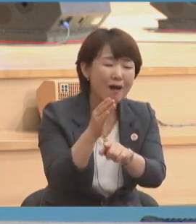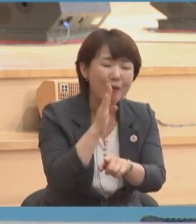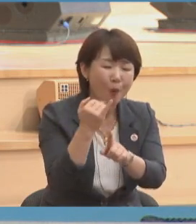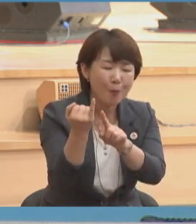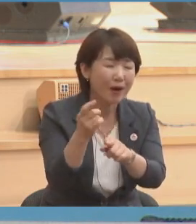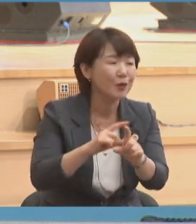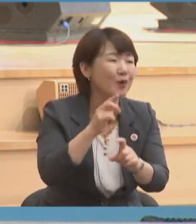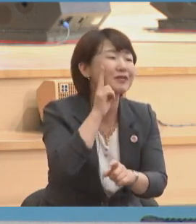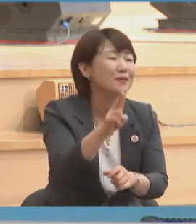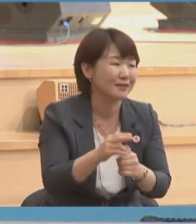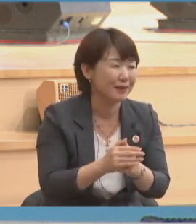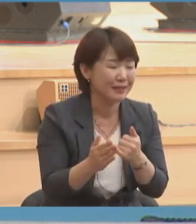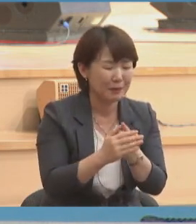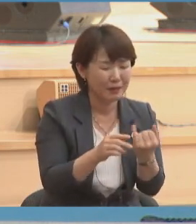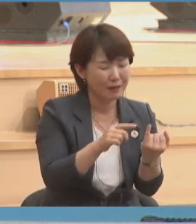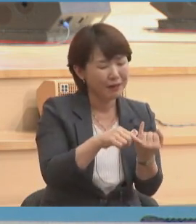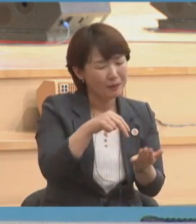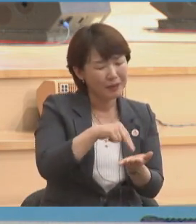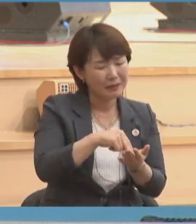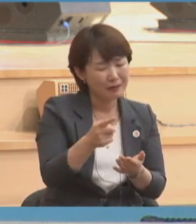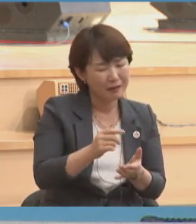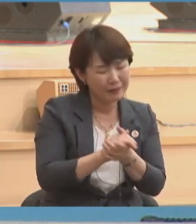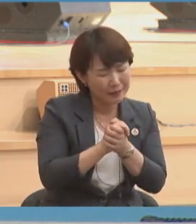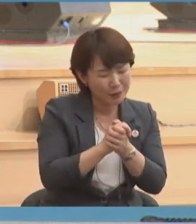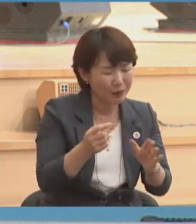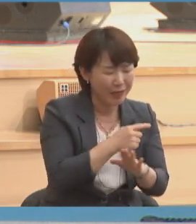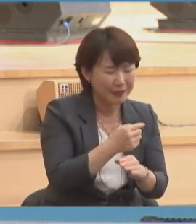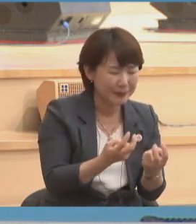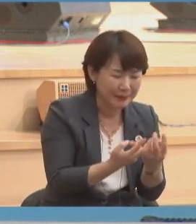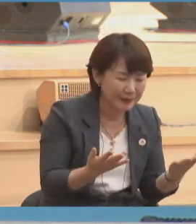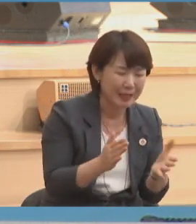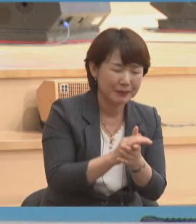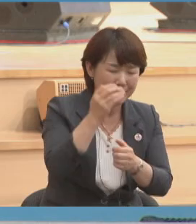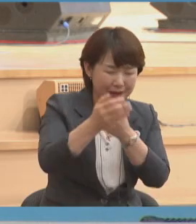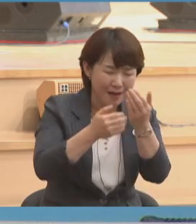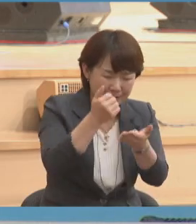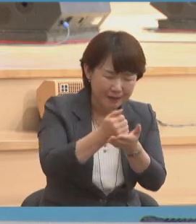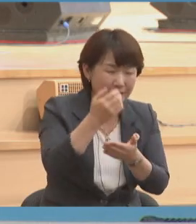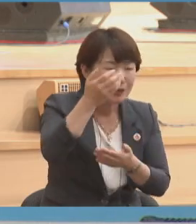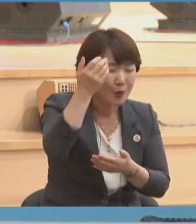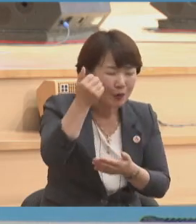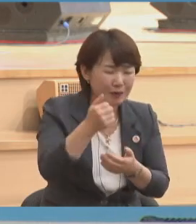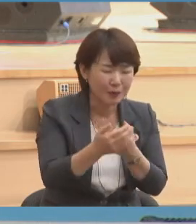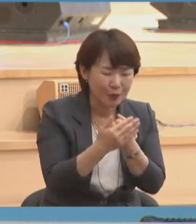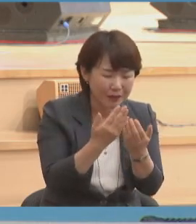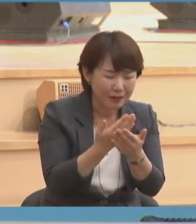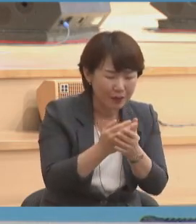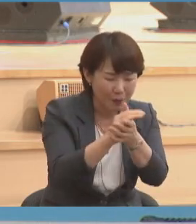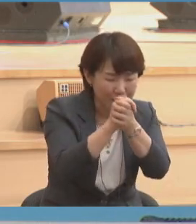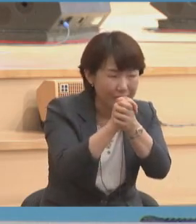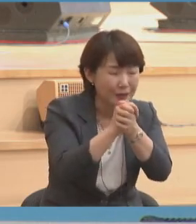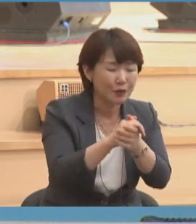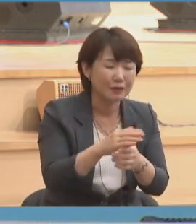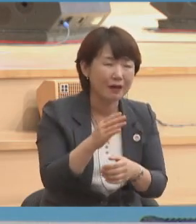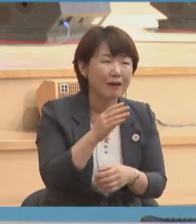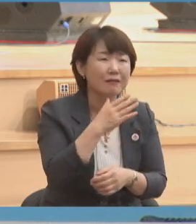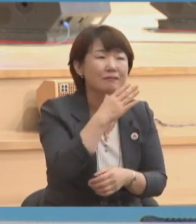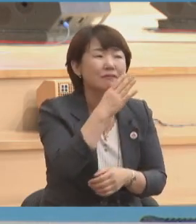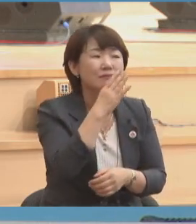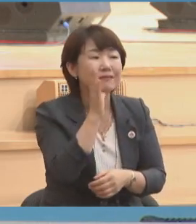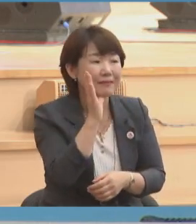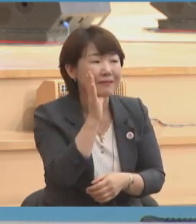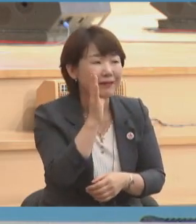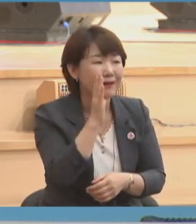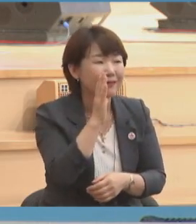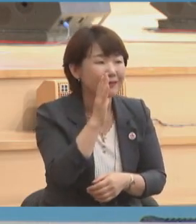집사님이 기도밖에 할 도리가 없어서 기도하면서 성령님 도와달라고 도움을 청했죠. 그런데 연세 많으신 어머님이